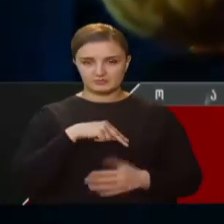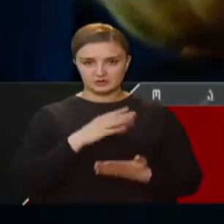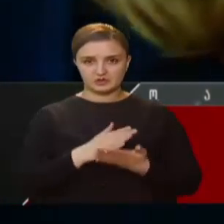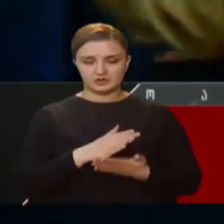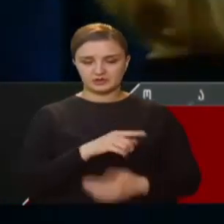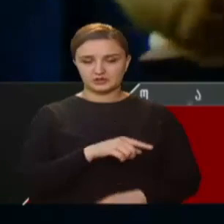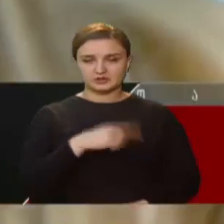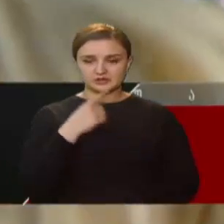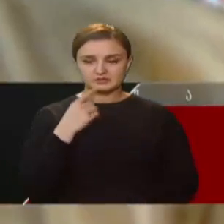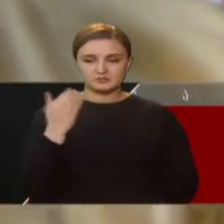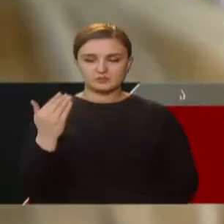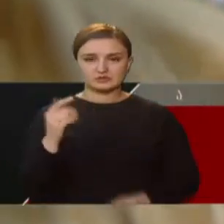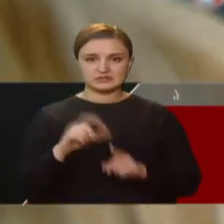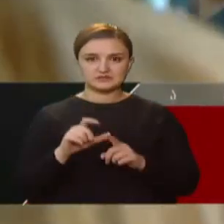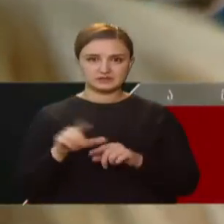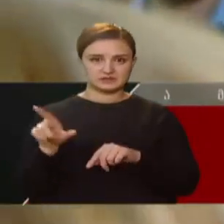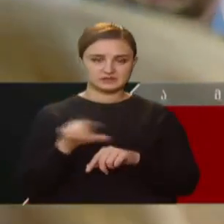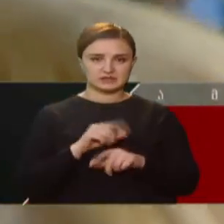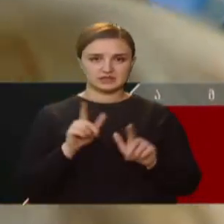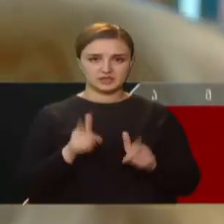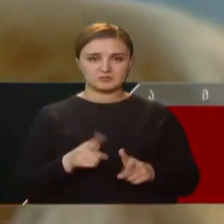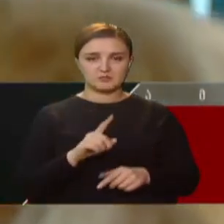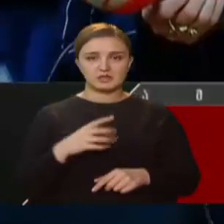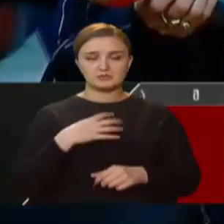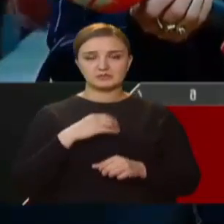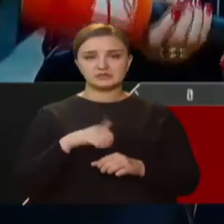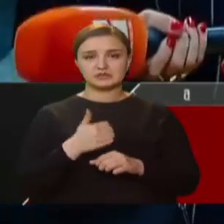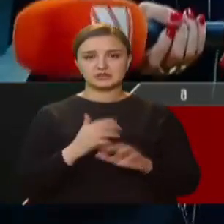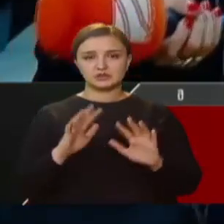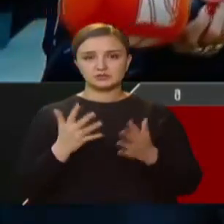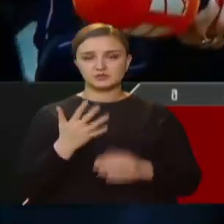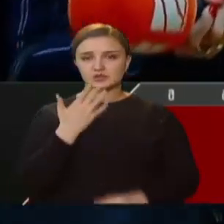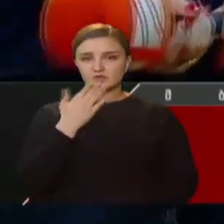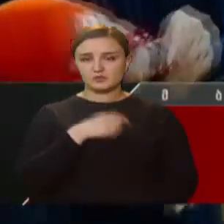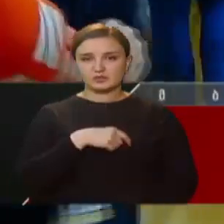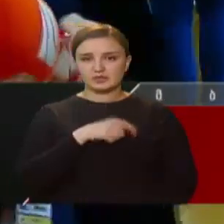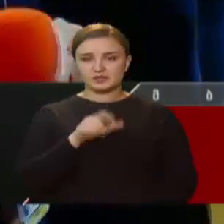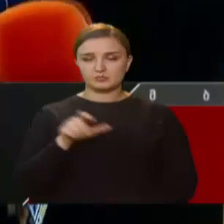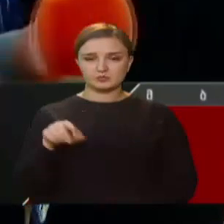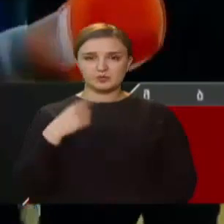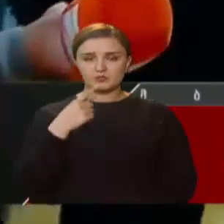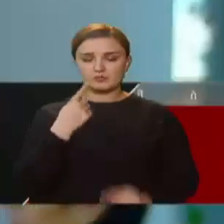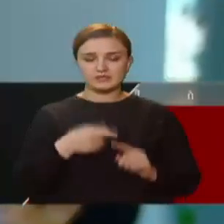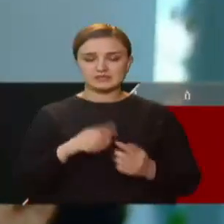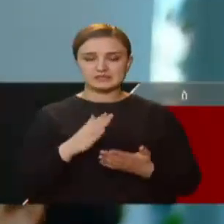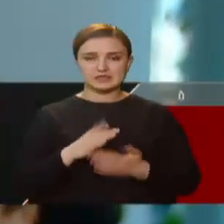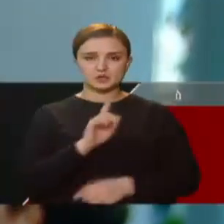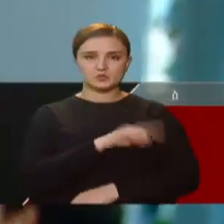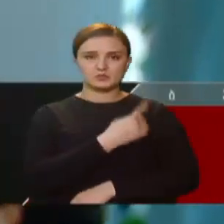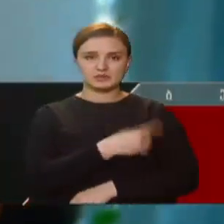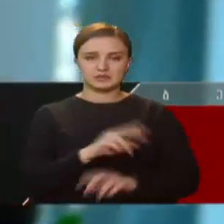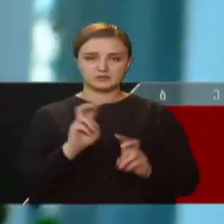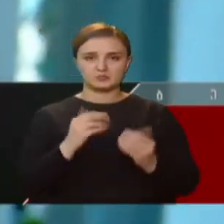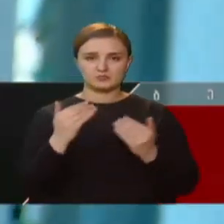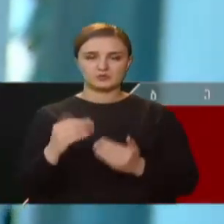ვინც ლექსმანის რიტორიკას პირდაპირ იზიარებს, მაგრამ ძირითად შემთხვევაში ევროპელი დეპუტატები მიუთითებენ, რომ ეს არის ჰუმანიტარული